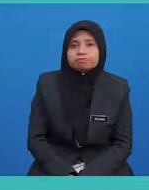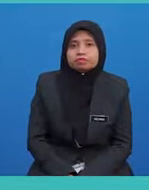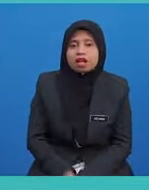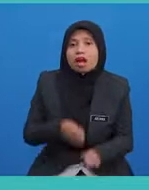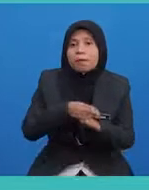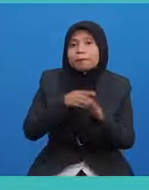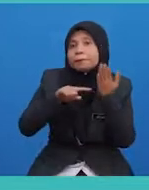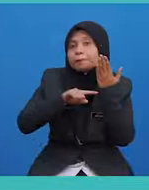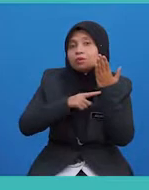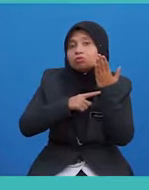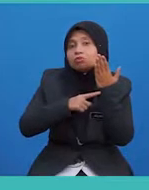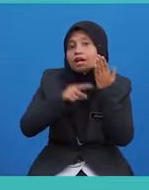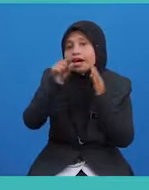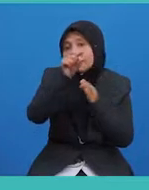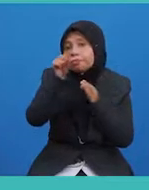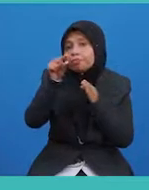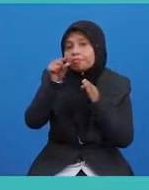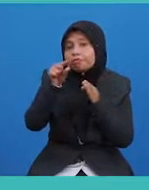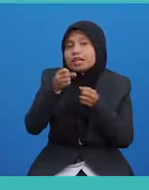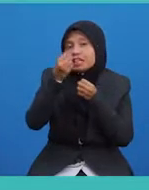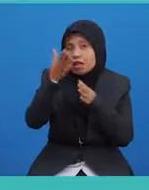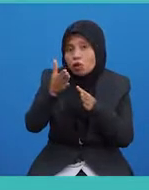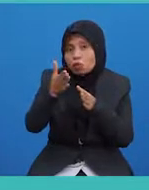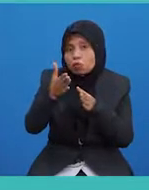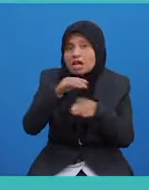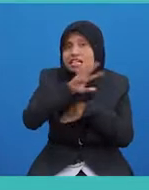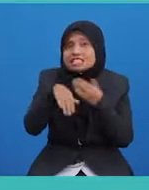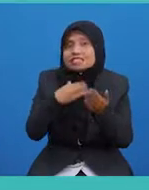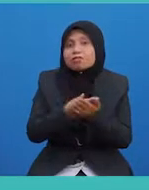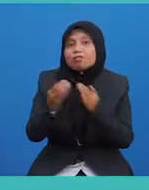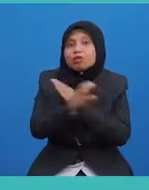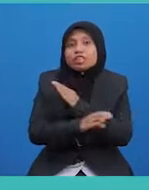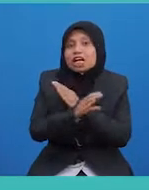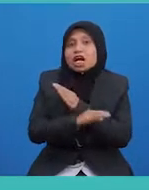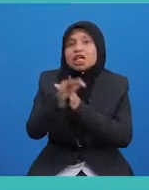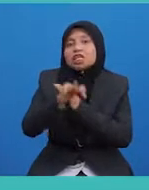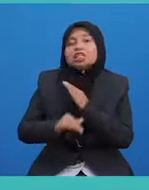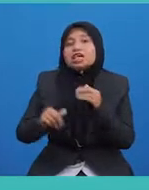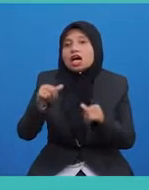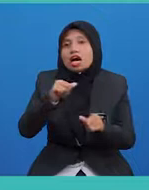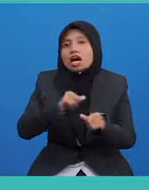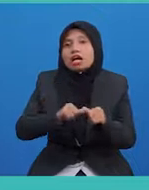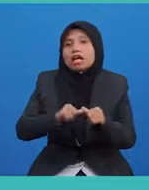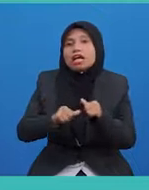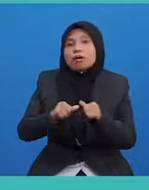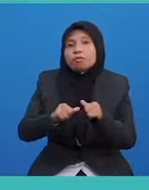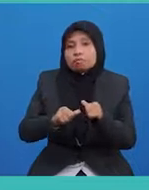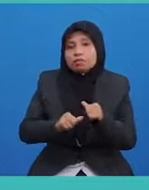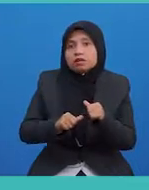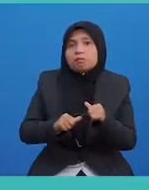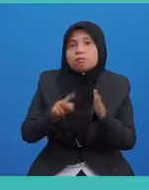Pada permulaan perenggan, nyatakan dengan lengkap semua negara yang mengalami pola perubahan yang berkenaan.